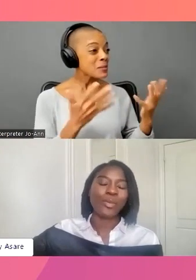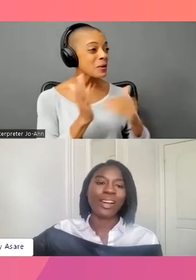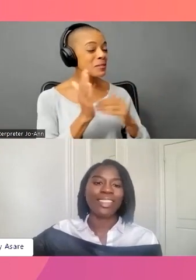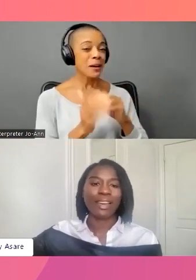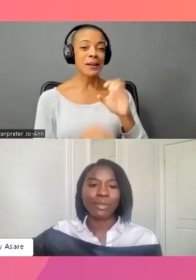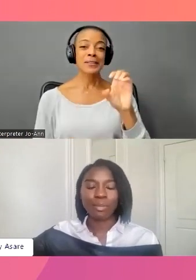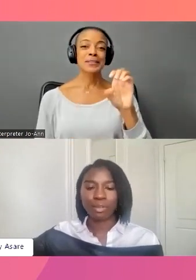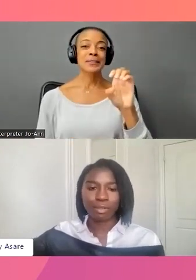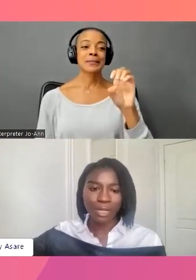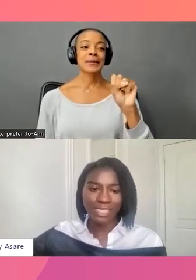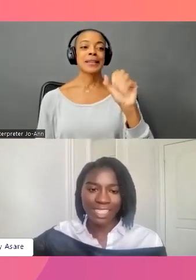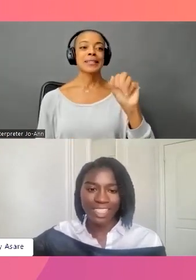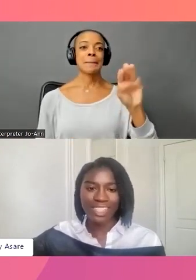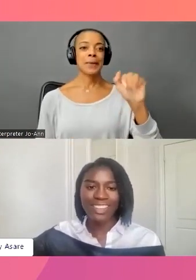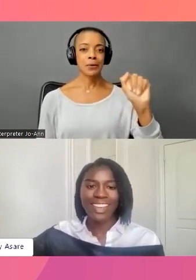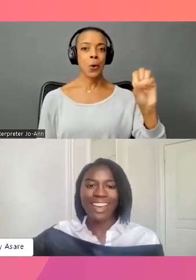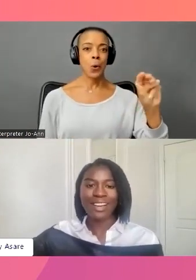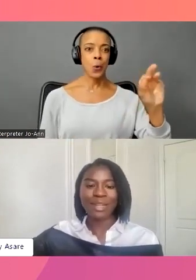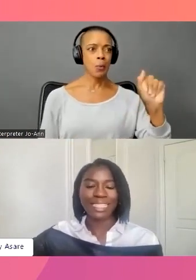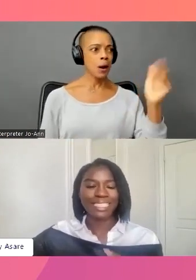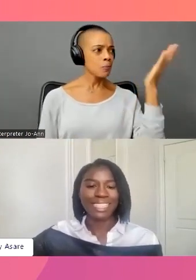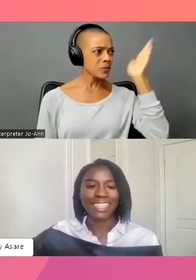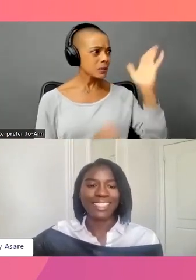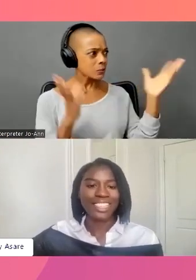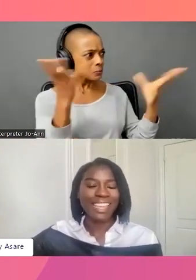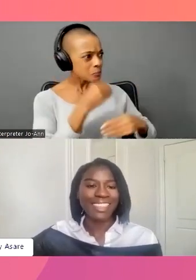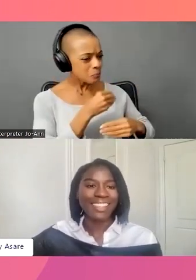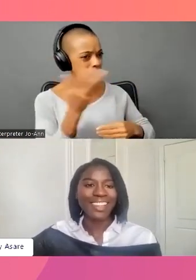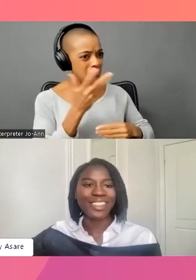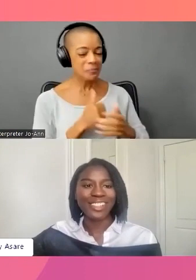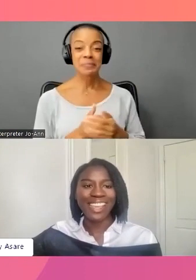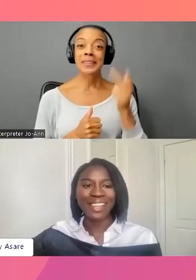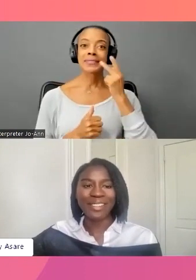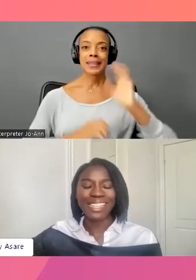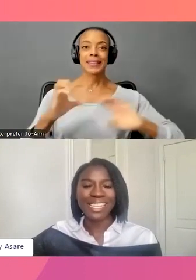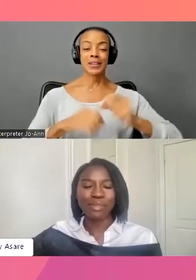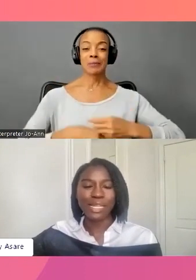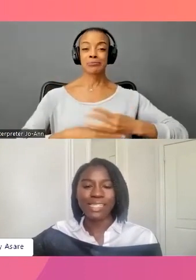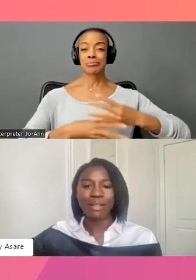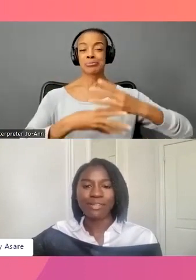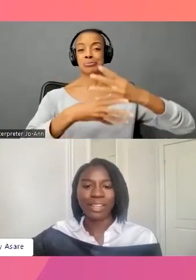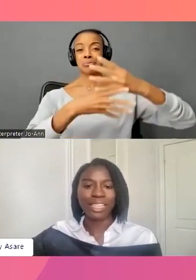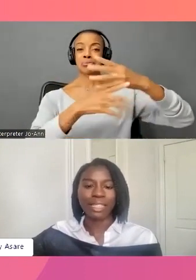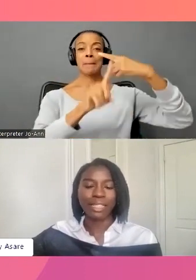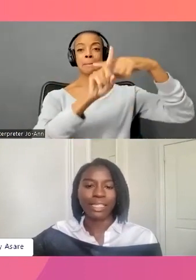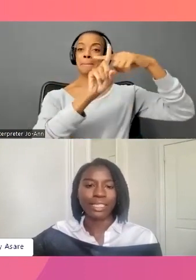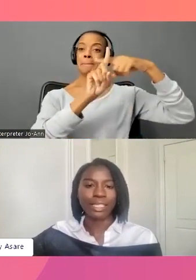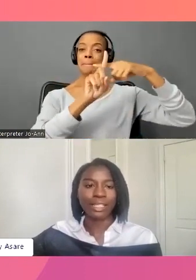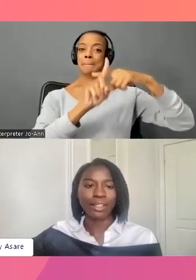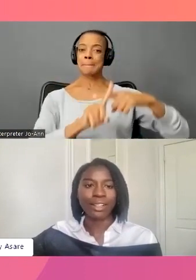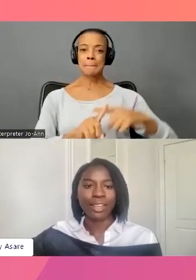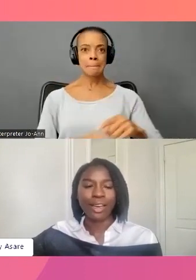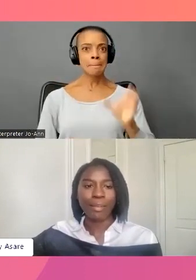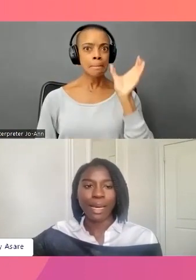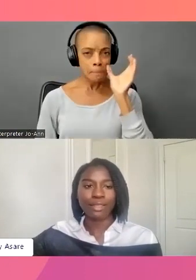Merci. Merci, Dr. Samira Omar. Quelle présentation formidable. Je vois que